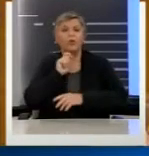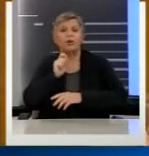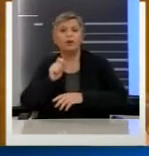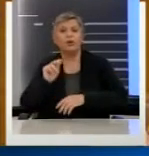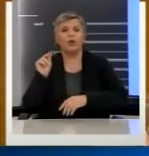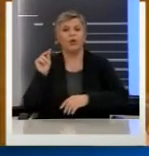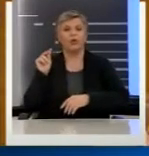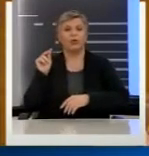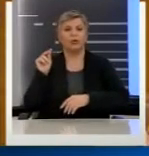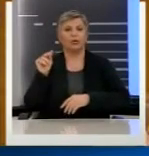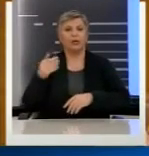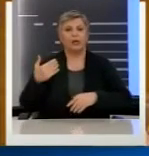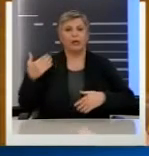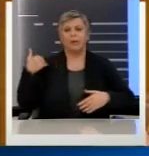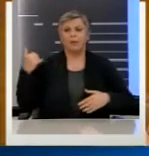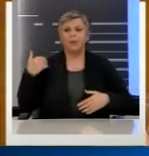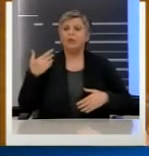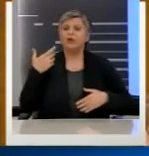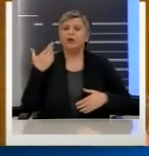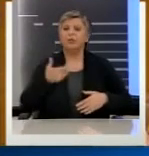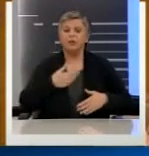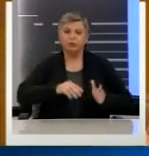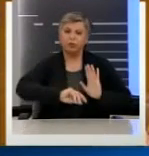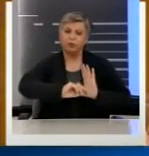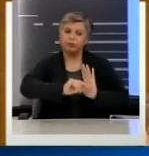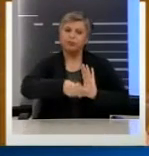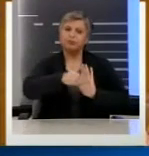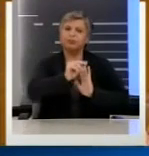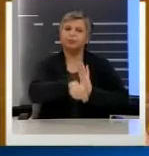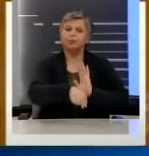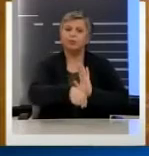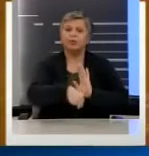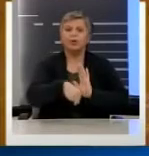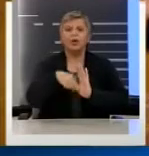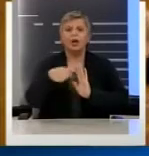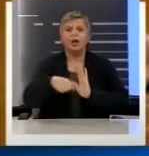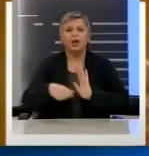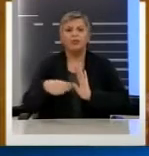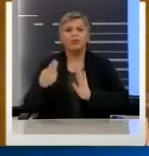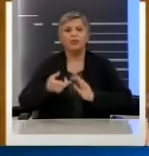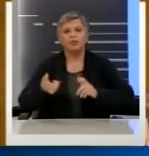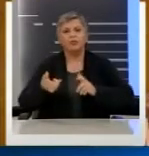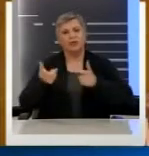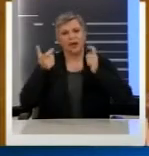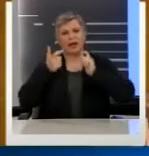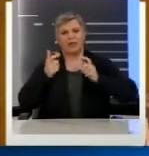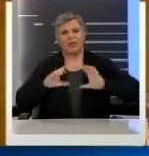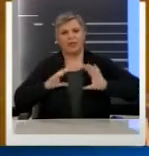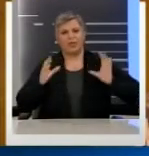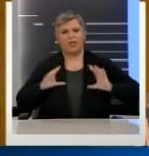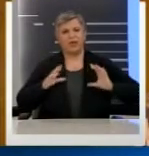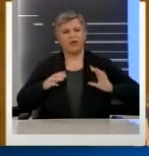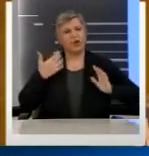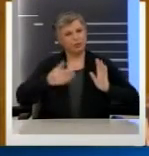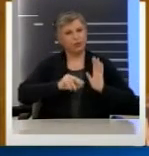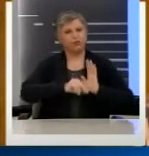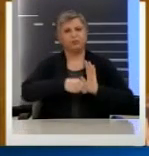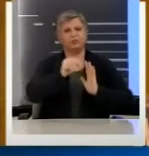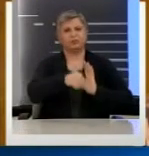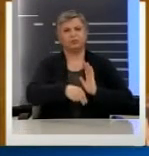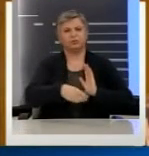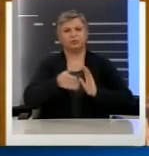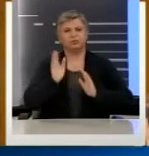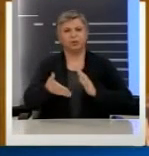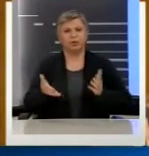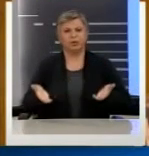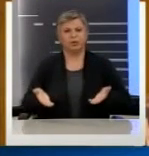προσφάτως, το σύμφωνο συμβίωσης και η μεγάλη μάχη των ταυτοτήτων. Μήπως θυμάστε πότε και πώς είχαμε μοιραστεί